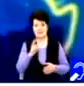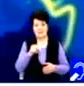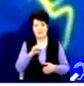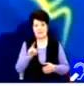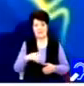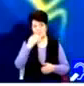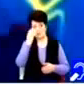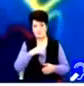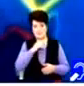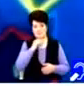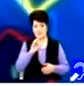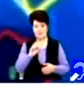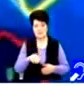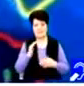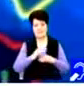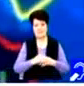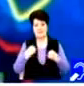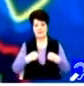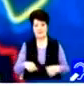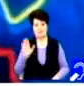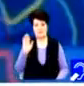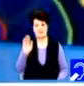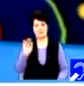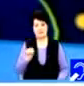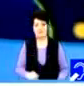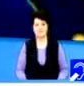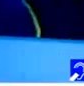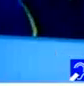mulțumesc pentru atenție O seară liniștită să aveți la revedere